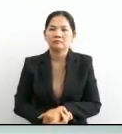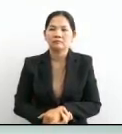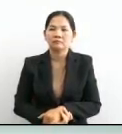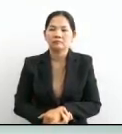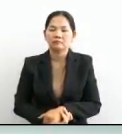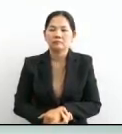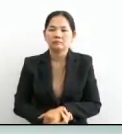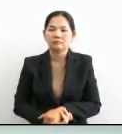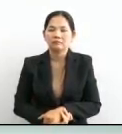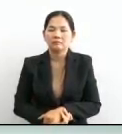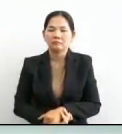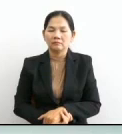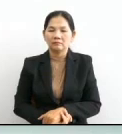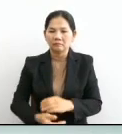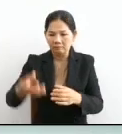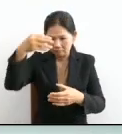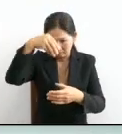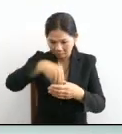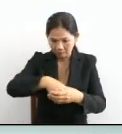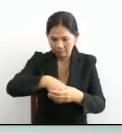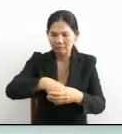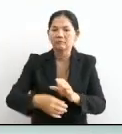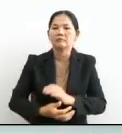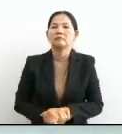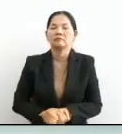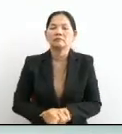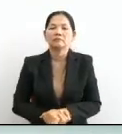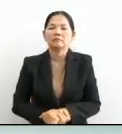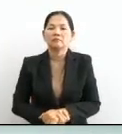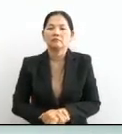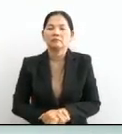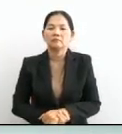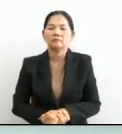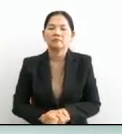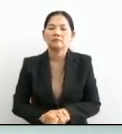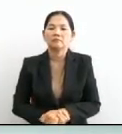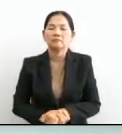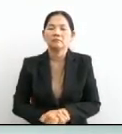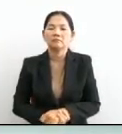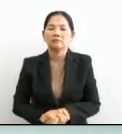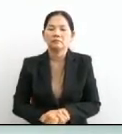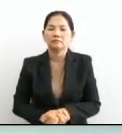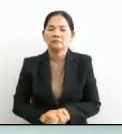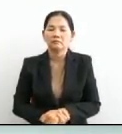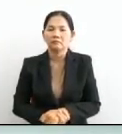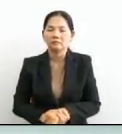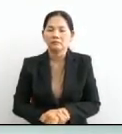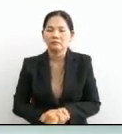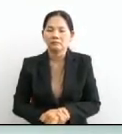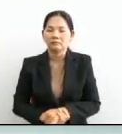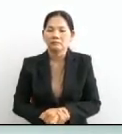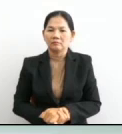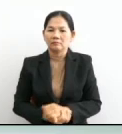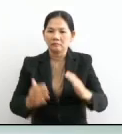ទៅបញ្ចូល không rộn